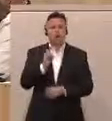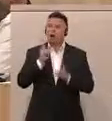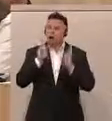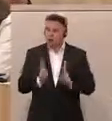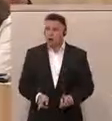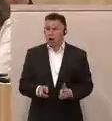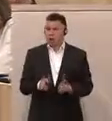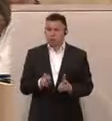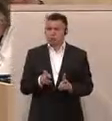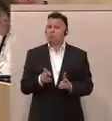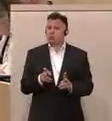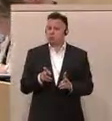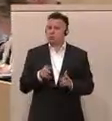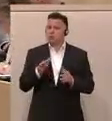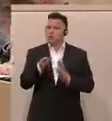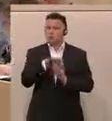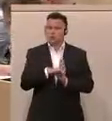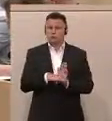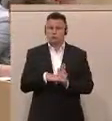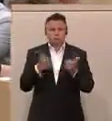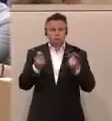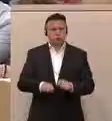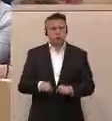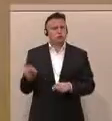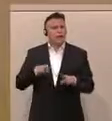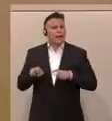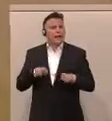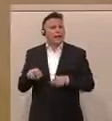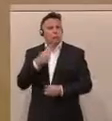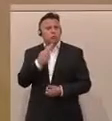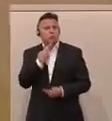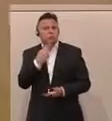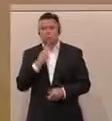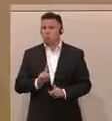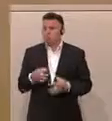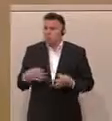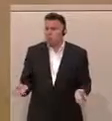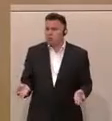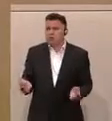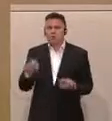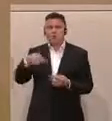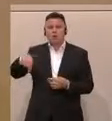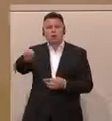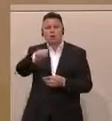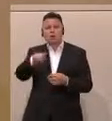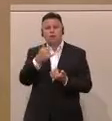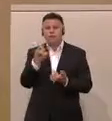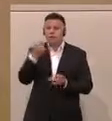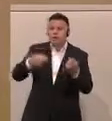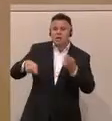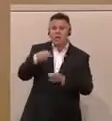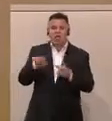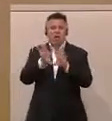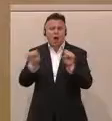beschließen kann, die nicht von der Regierung diktiert werden und wo nicht im Hintergrund irgendwelche Lobbys und